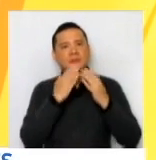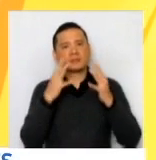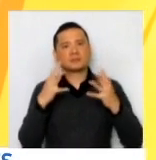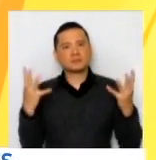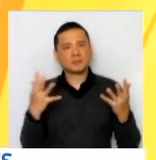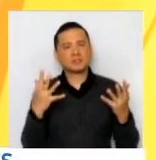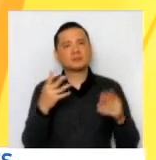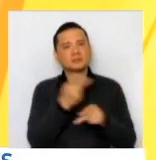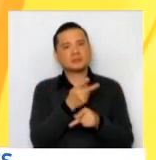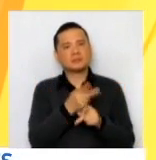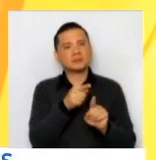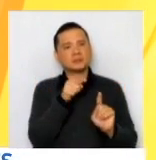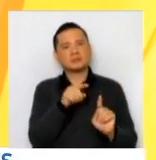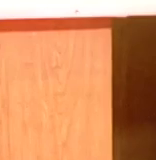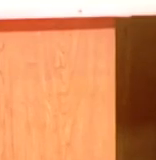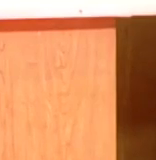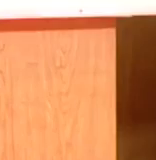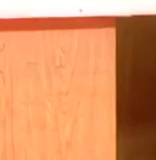Chris Perez.